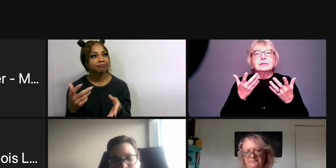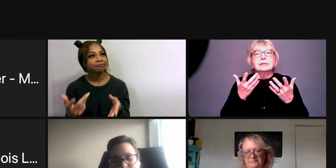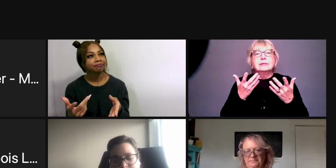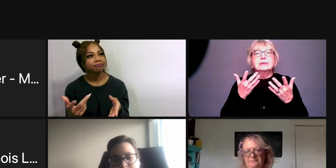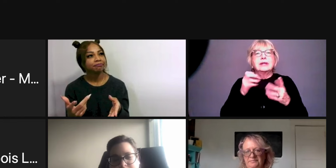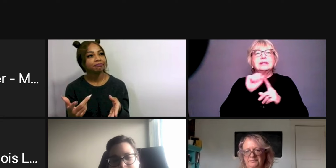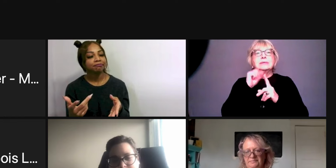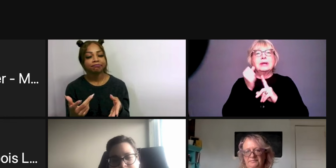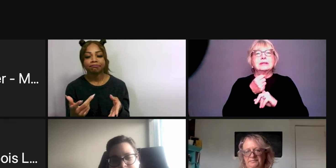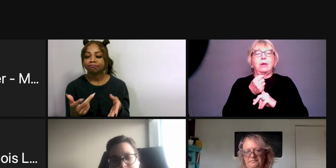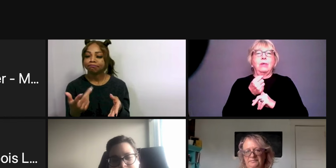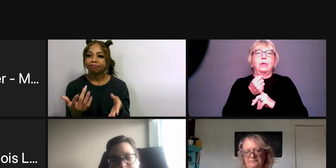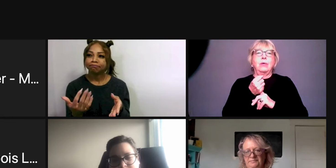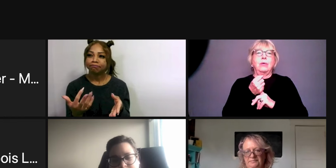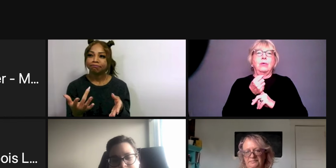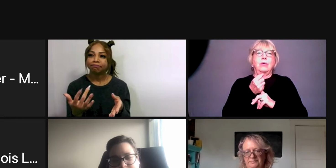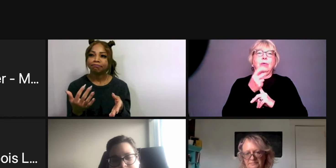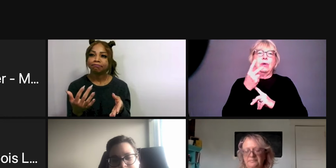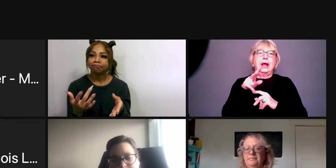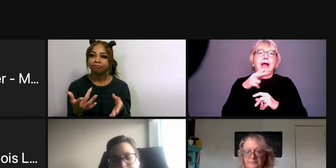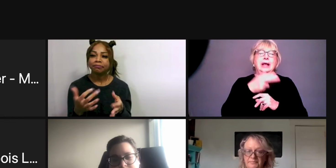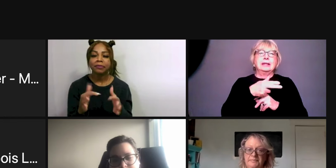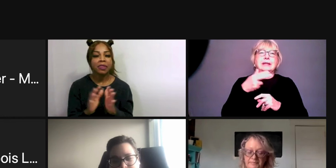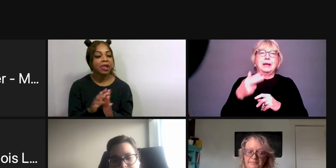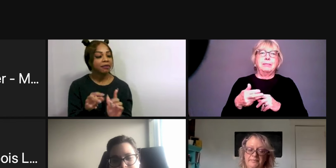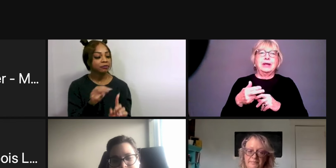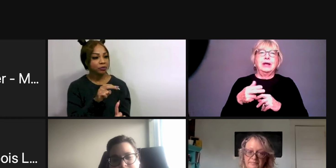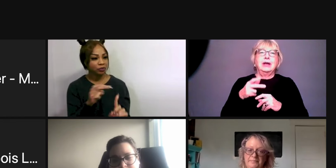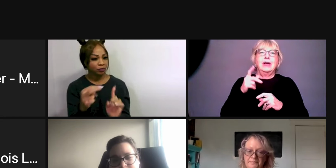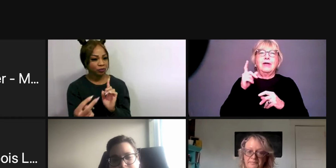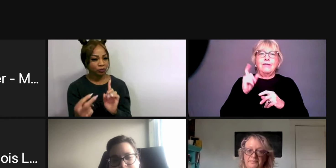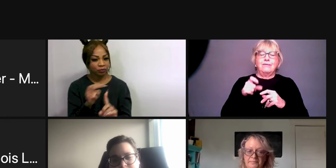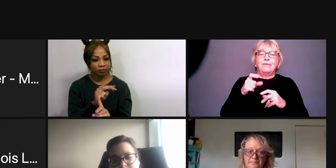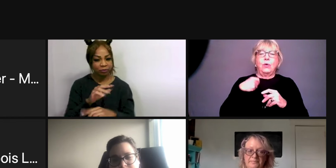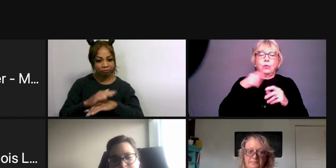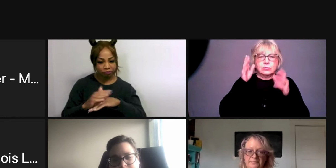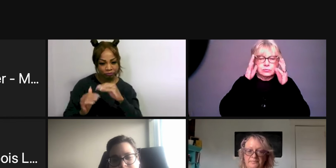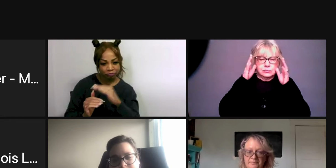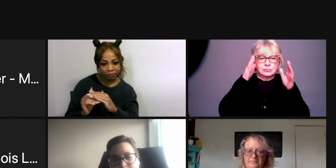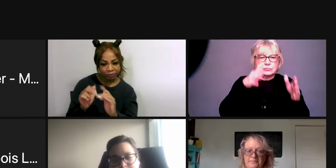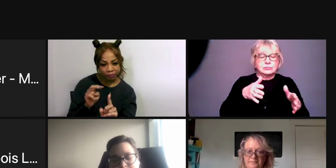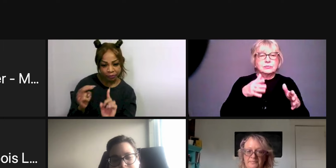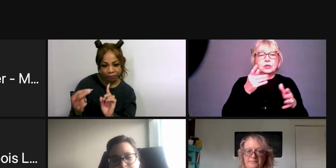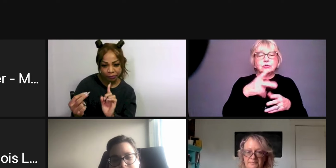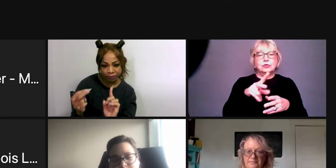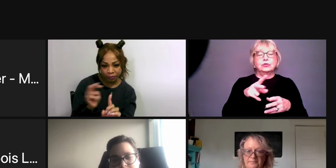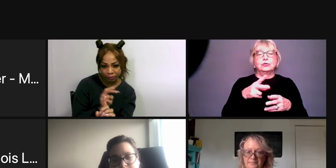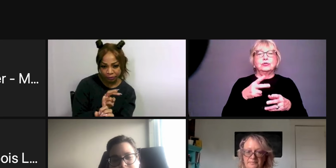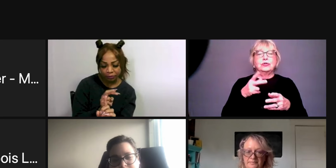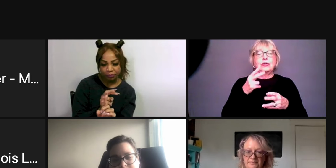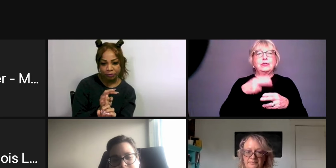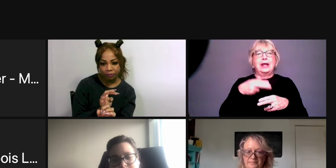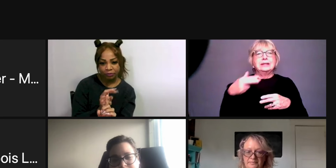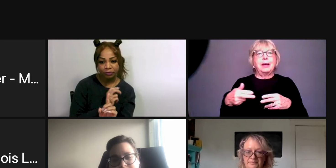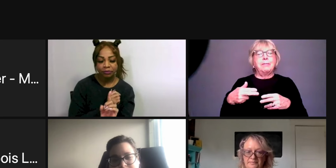de handicap il faut c-à il faut se pencher sur la situation de handicap avec une approche